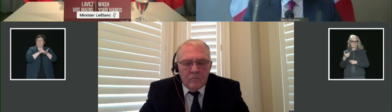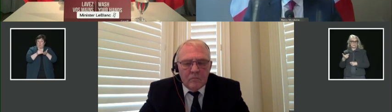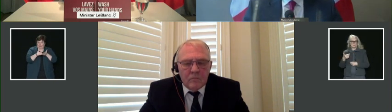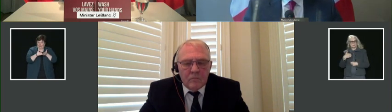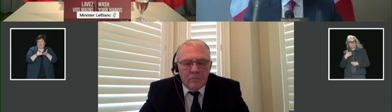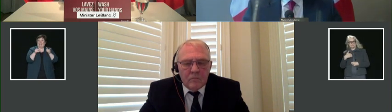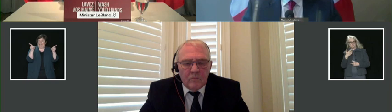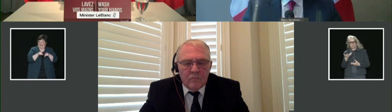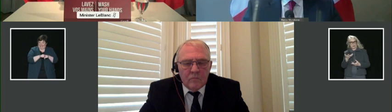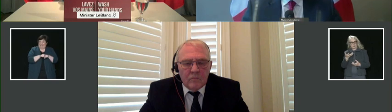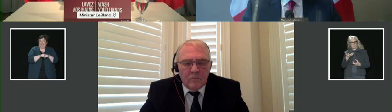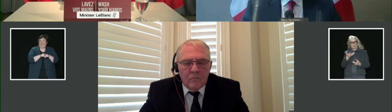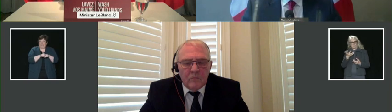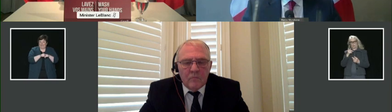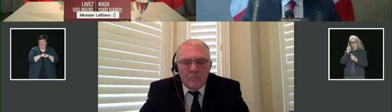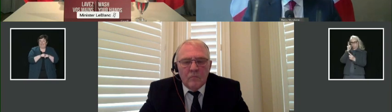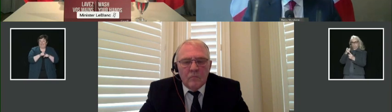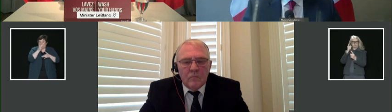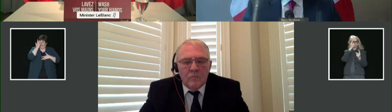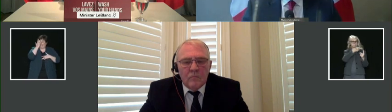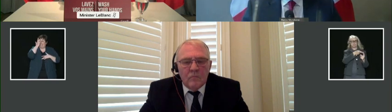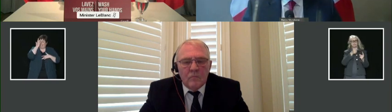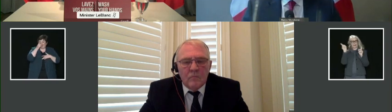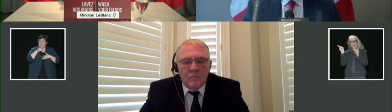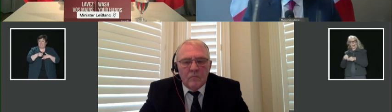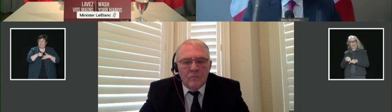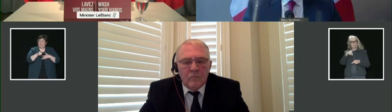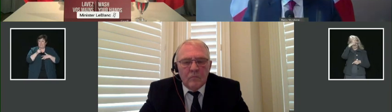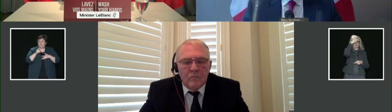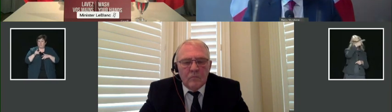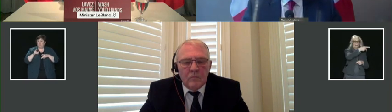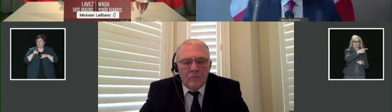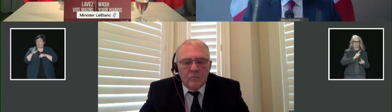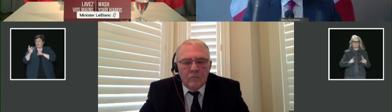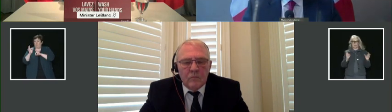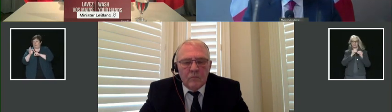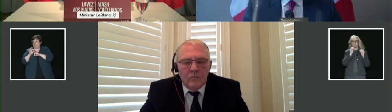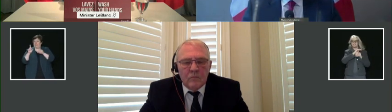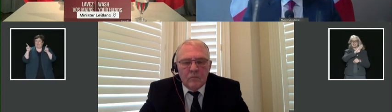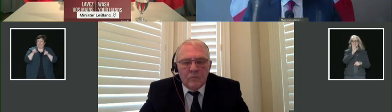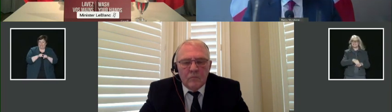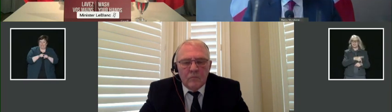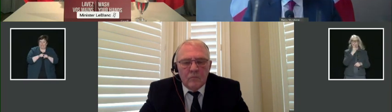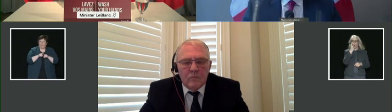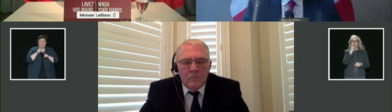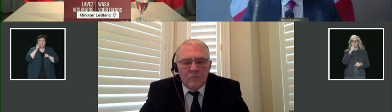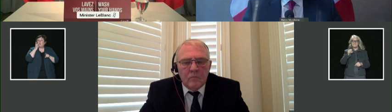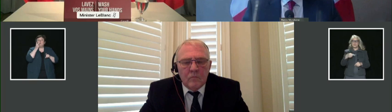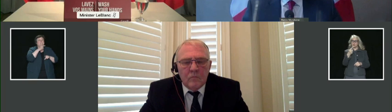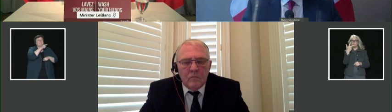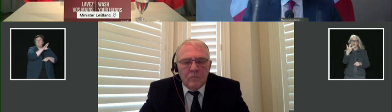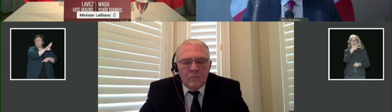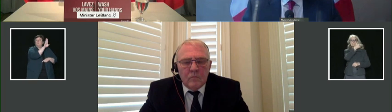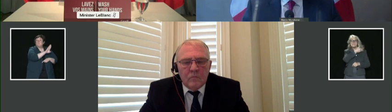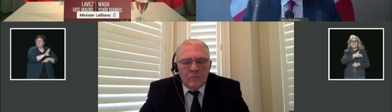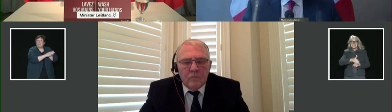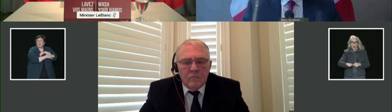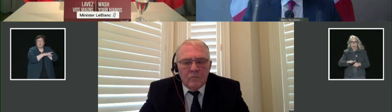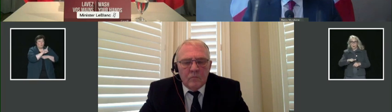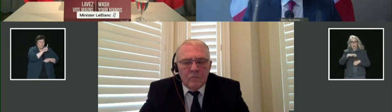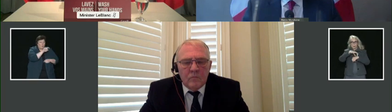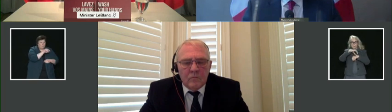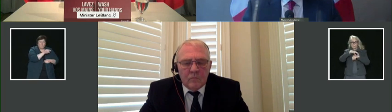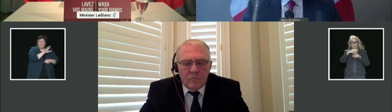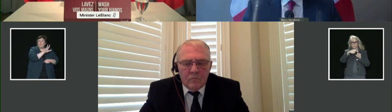je veux savoir pourquoi vous avez ciblé l'Inde et le Pakistan. Parce que quand on regarde des chiffres comme au Brésil, on est à 1,3 million de cas